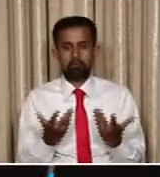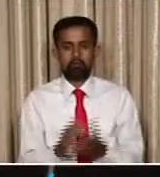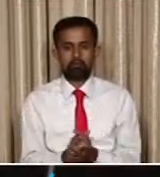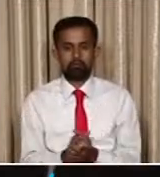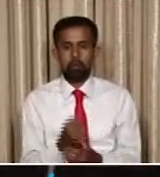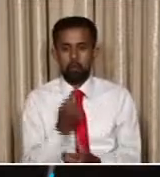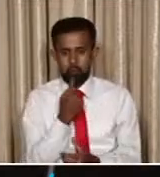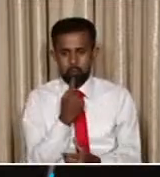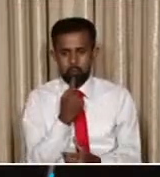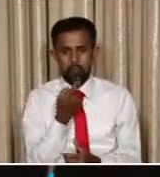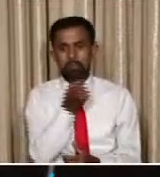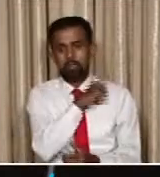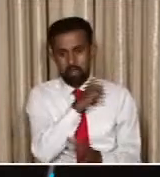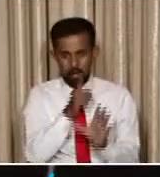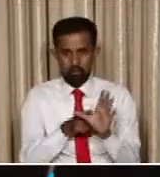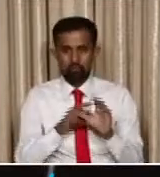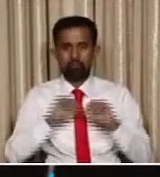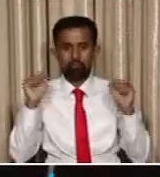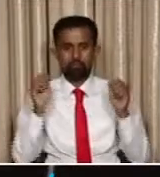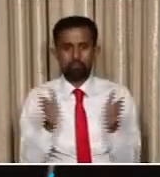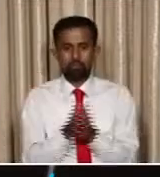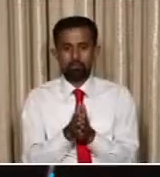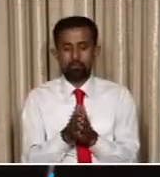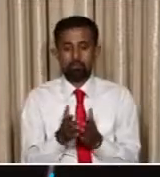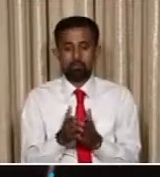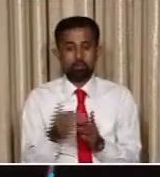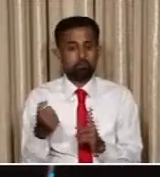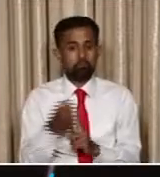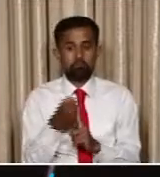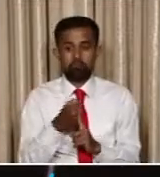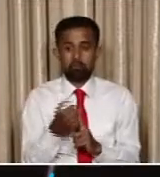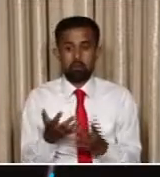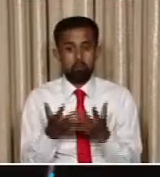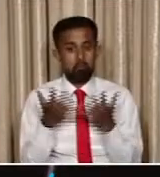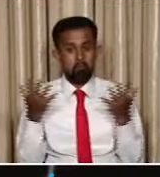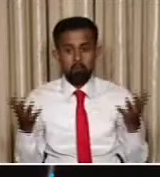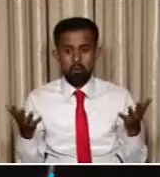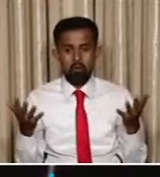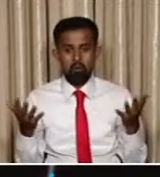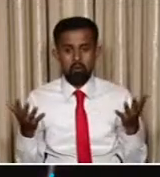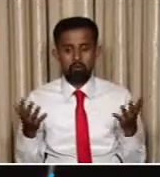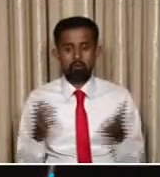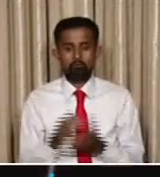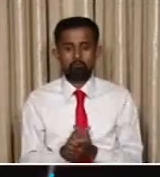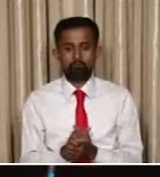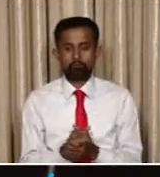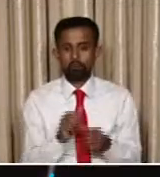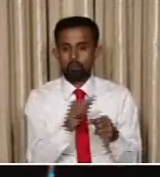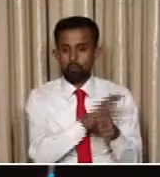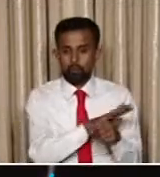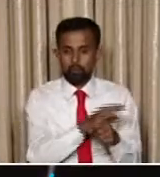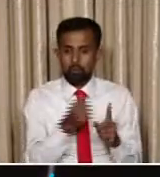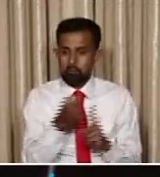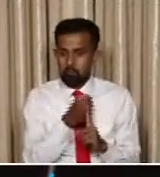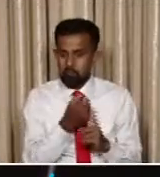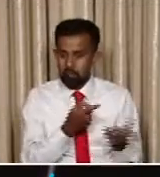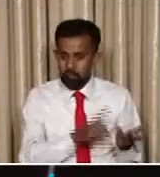ඔව් ගිය අවුරුද්දේ අරගලෙත් එක්ක මේකට විශාල බලපෑමක් වුණා මේ සංචාරක කර්මාන්තයට කොවිඩ් එකෙන් බලපෑම්